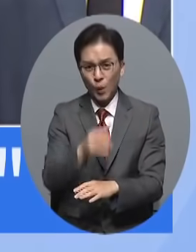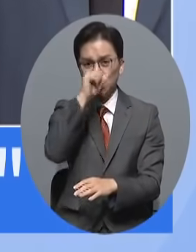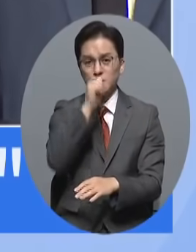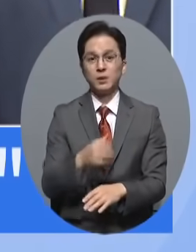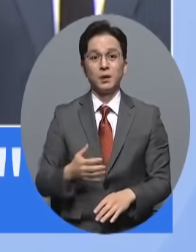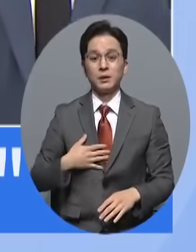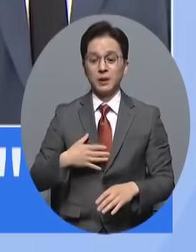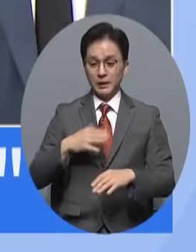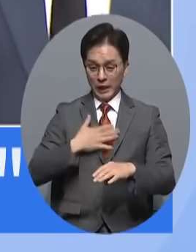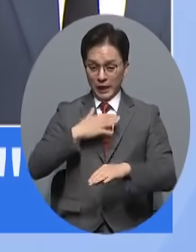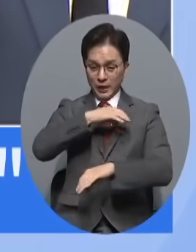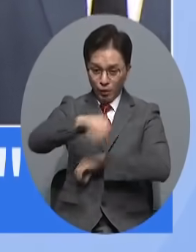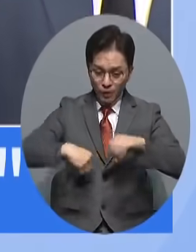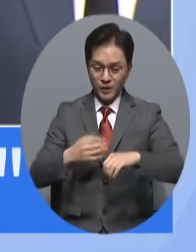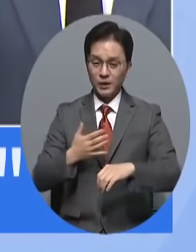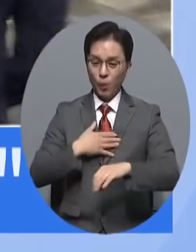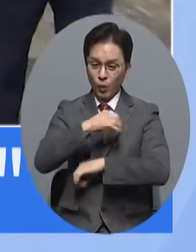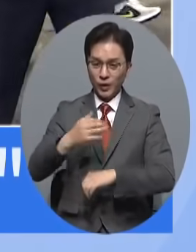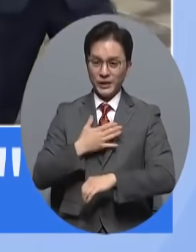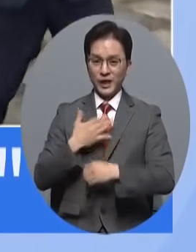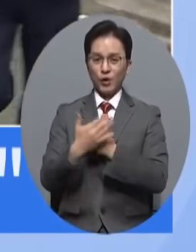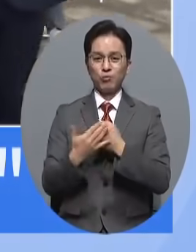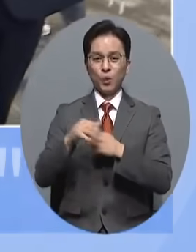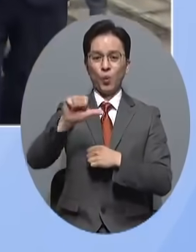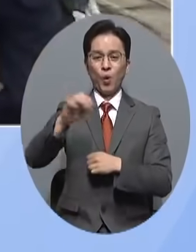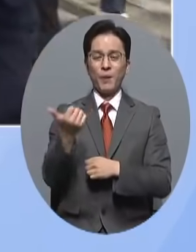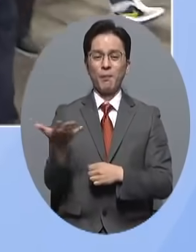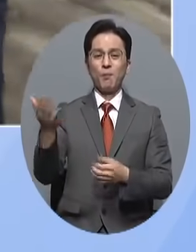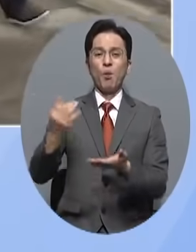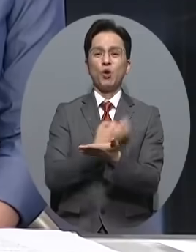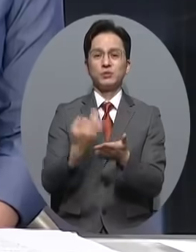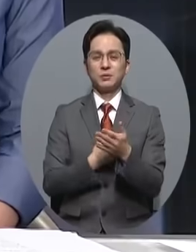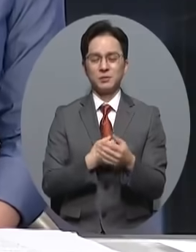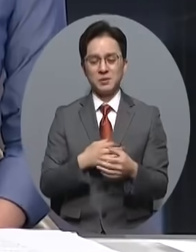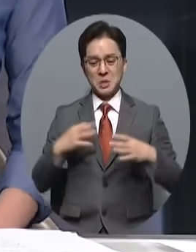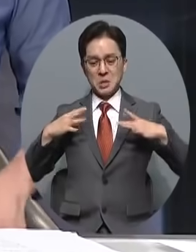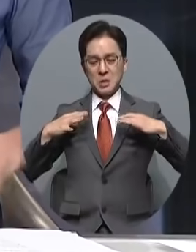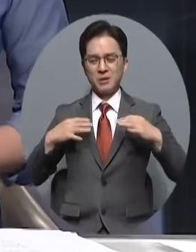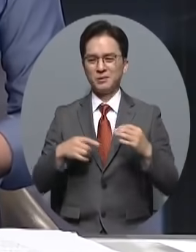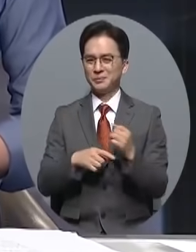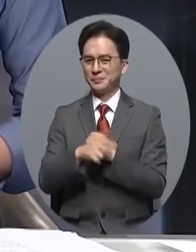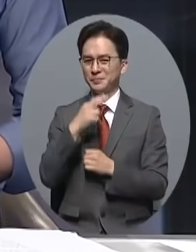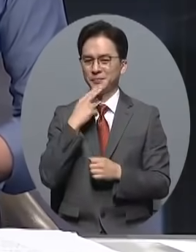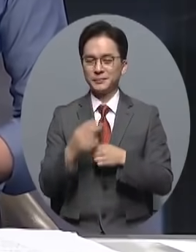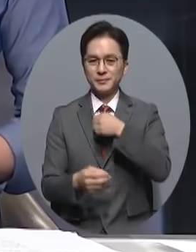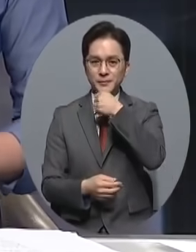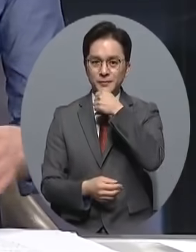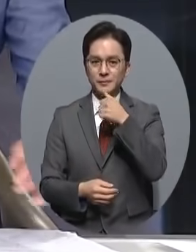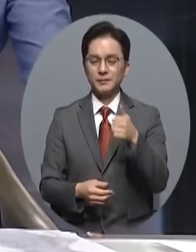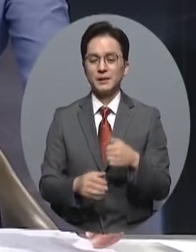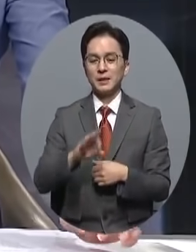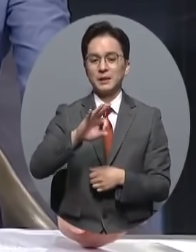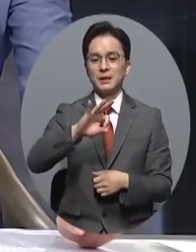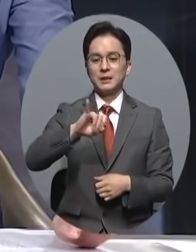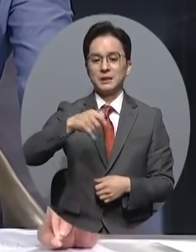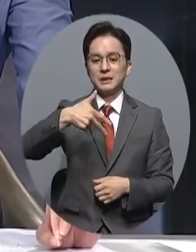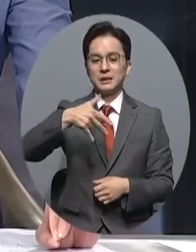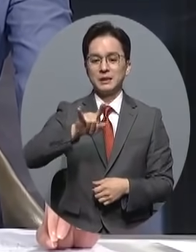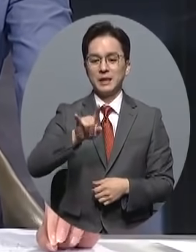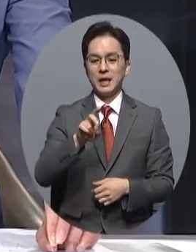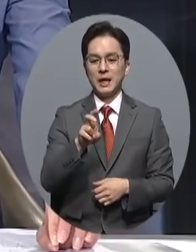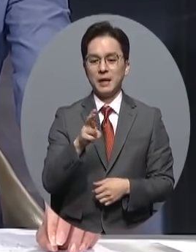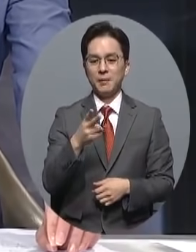설명할 필요 있다. 저는 그 말씀 분명히 드리고 싶습니다. 예. 네. 이 전 대표와 이 지사의 신경전도 어제 계속 이어졌습니다. 이재명 지사, 이 전